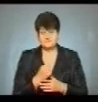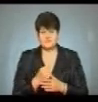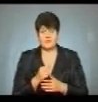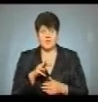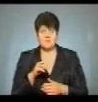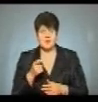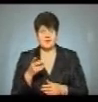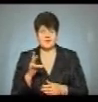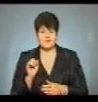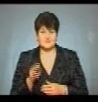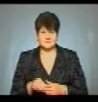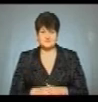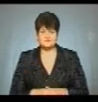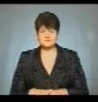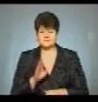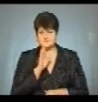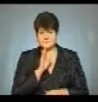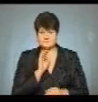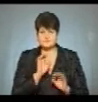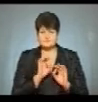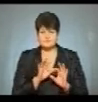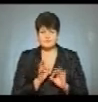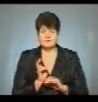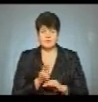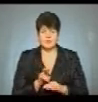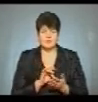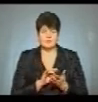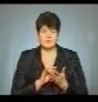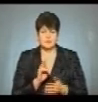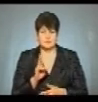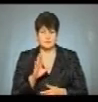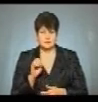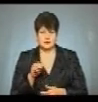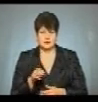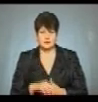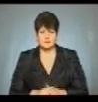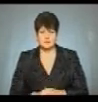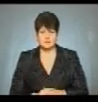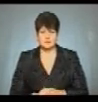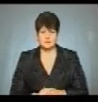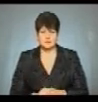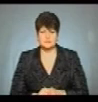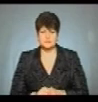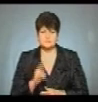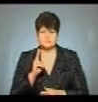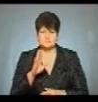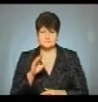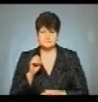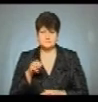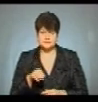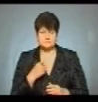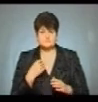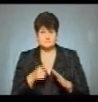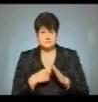Інеса Лахман розповідає, як відвідала екскурсійний квест. Квест – це ми